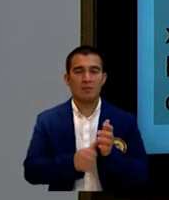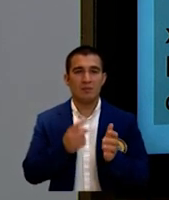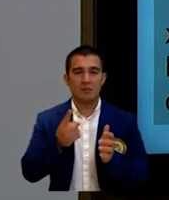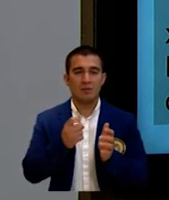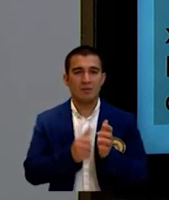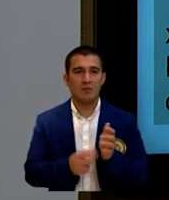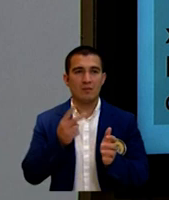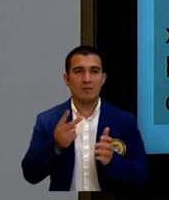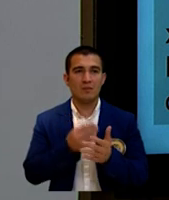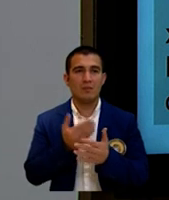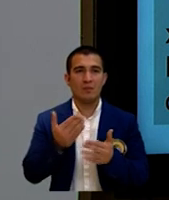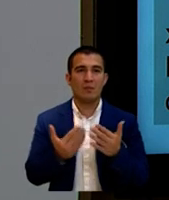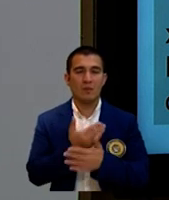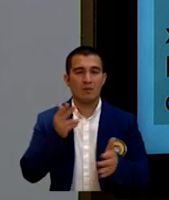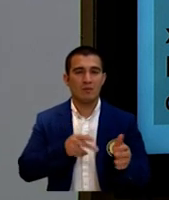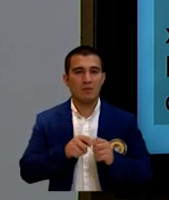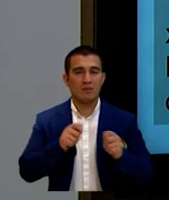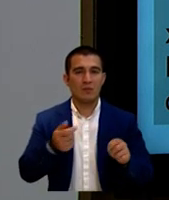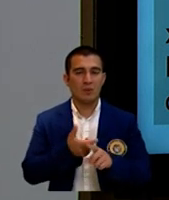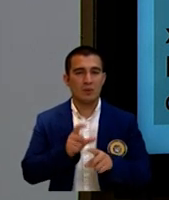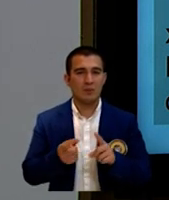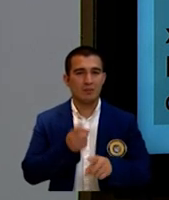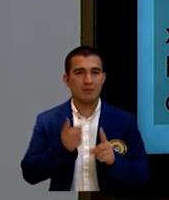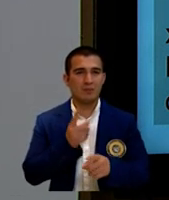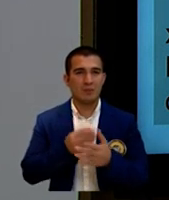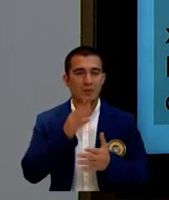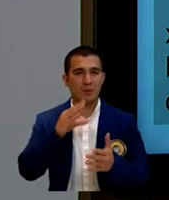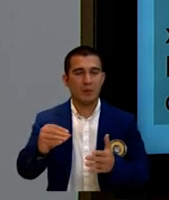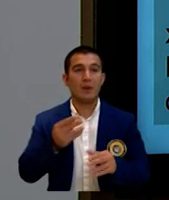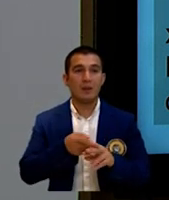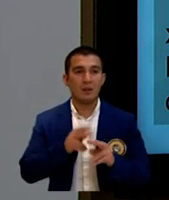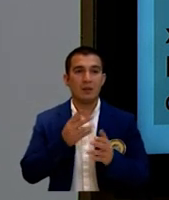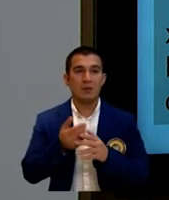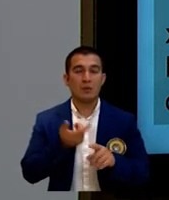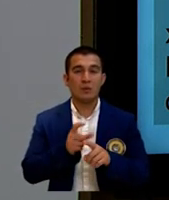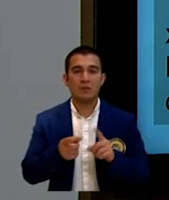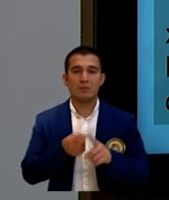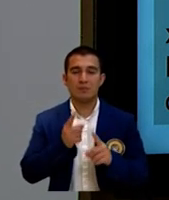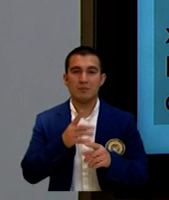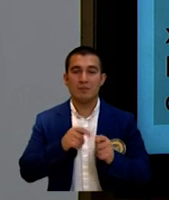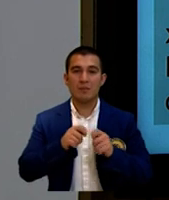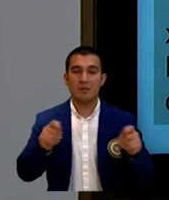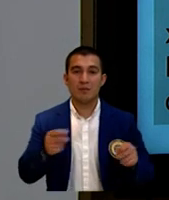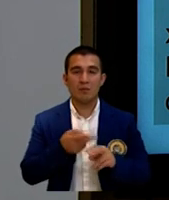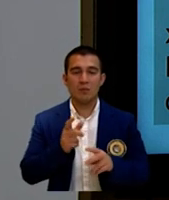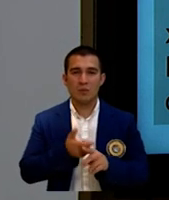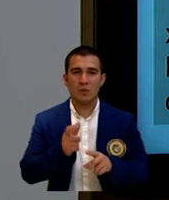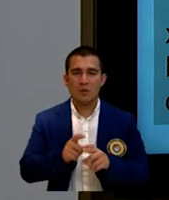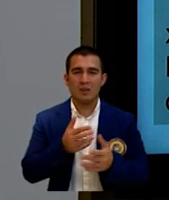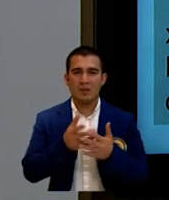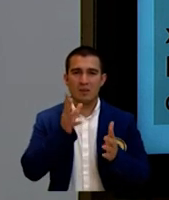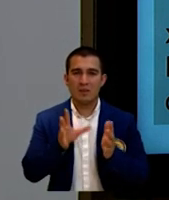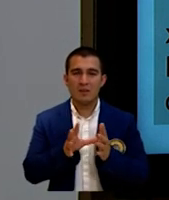161-162 sonli xabar bilan ishga tushirildi. Yangi tezyurar poyezd bu yo'nalish orqali xizmat ko'rsatadigan boshqa